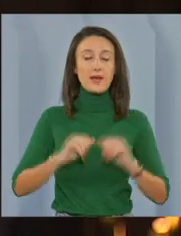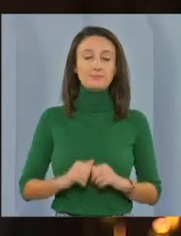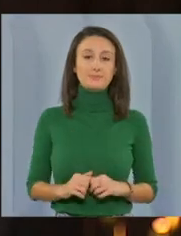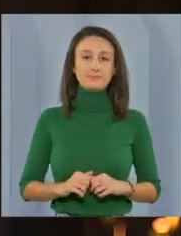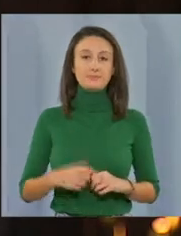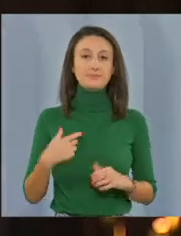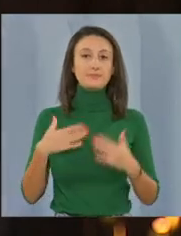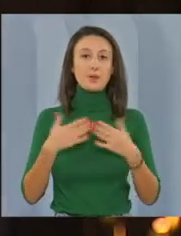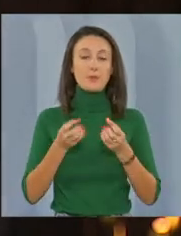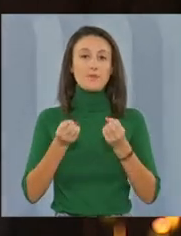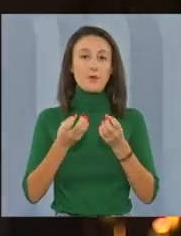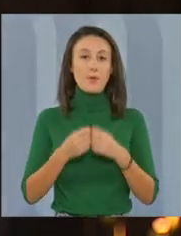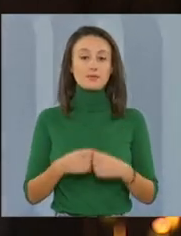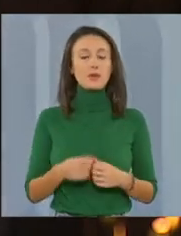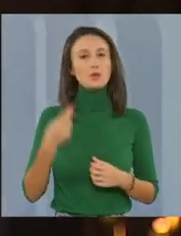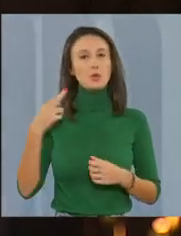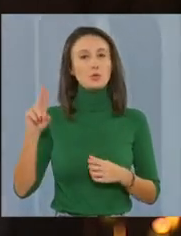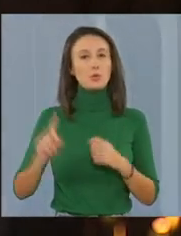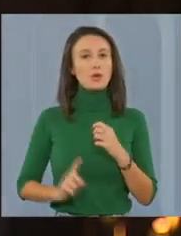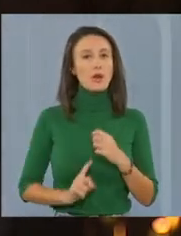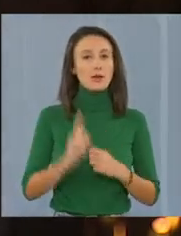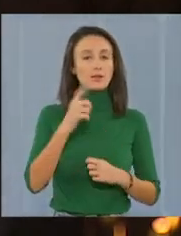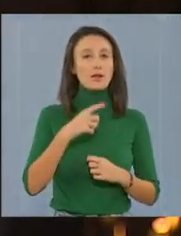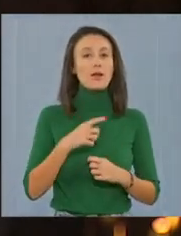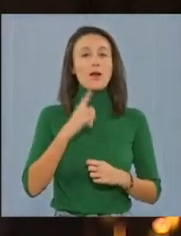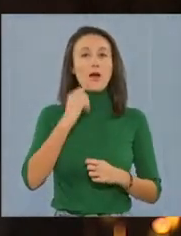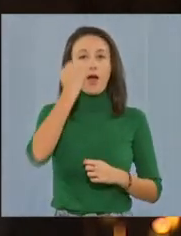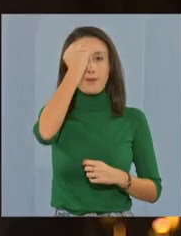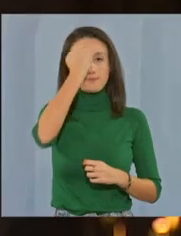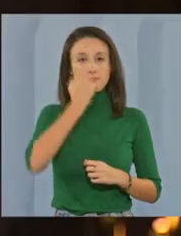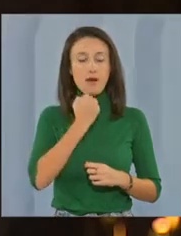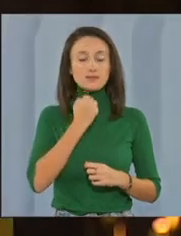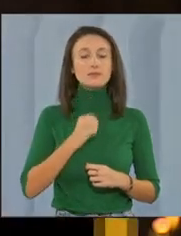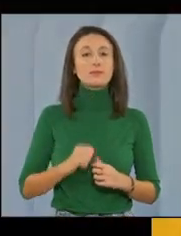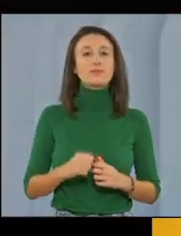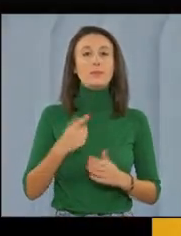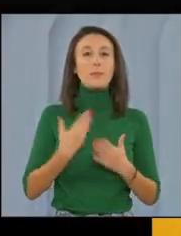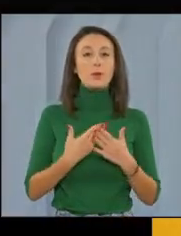Știrile continuă valul de rachete lansat de Hamas spre Tel Aviv.